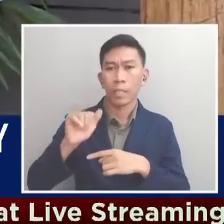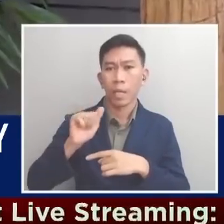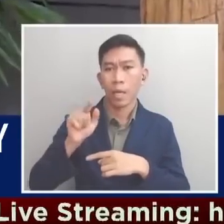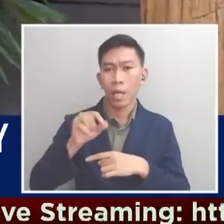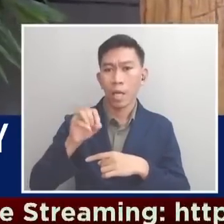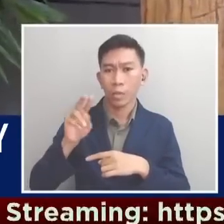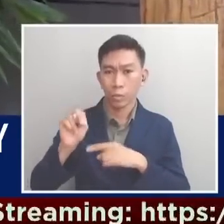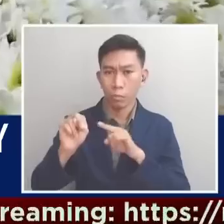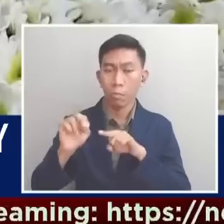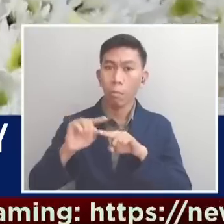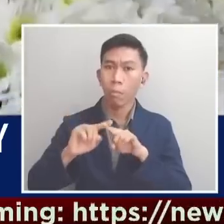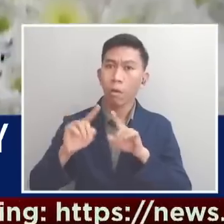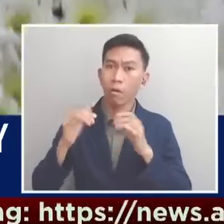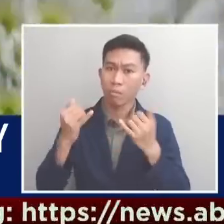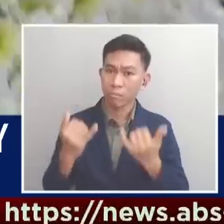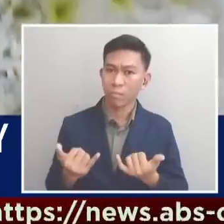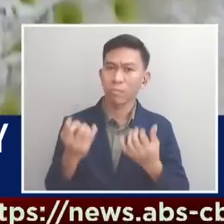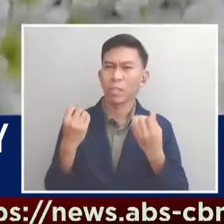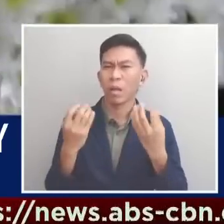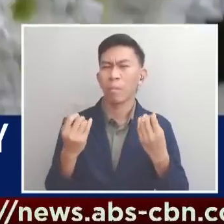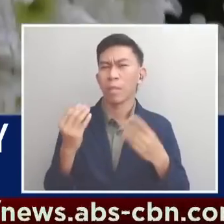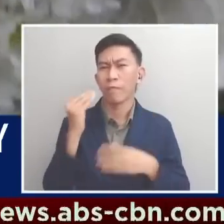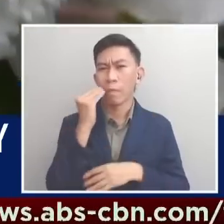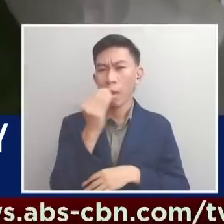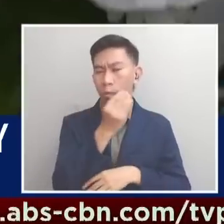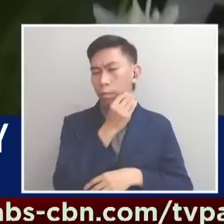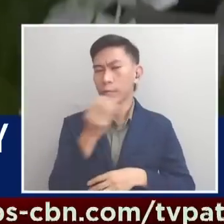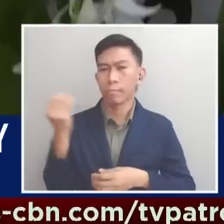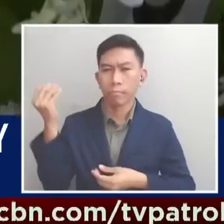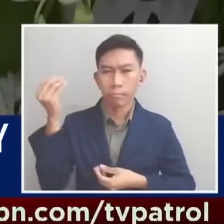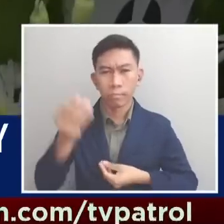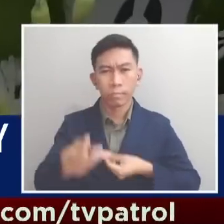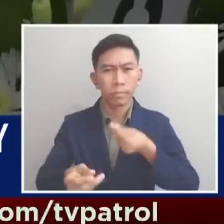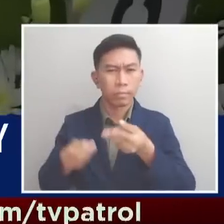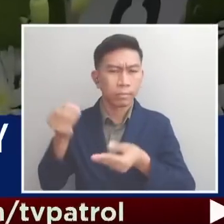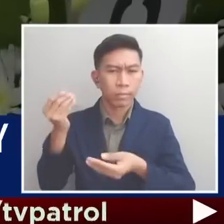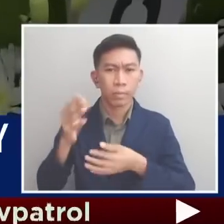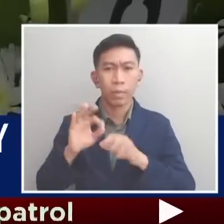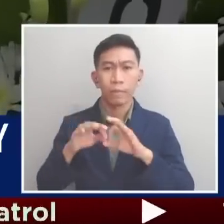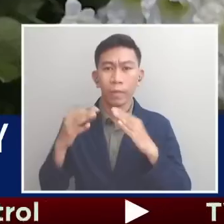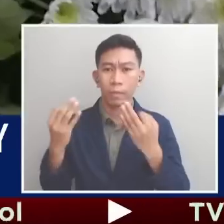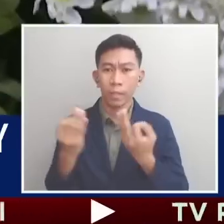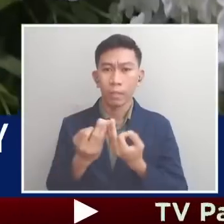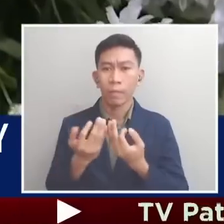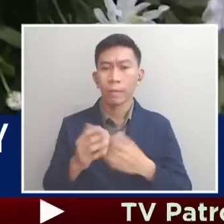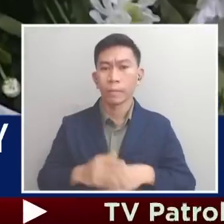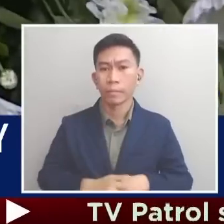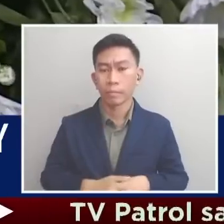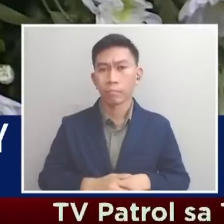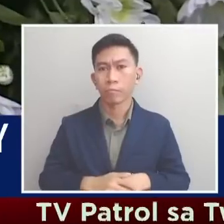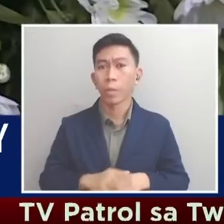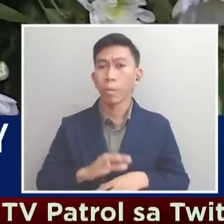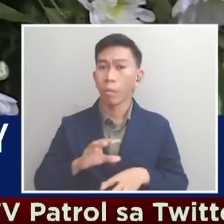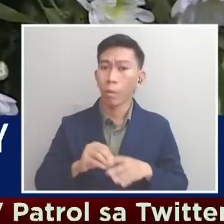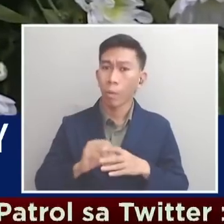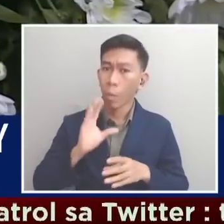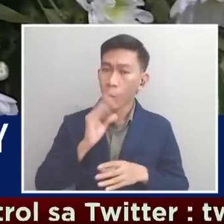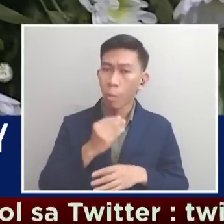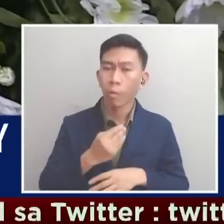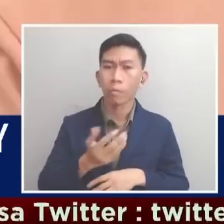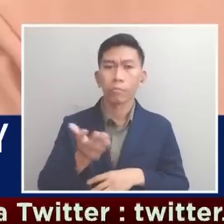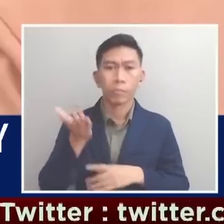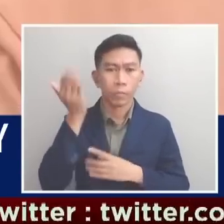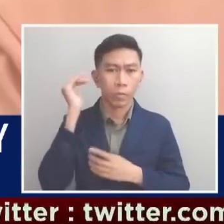pakikiramay sa kanyang pamilya. Kabilang sa mga una nagpadala ng bulaklak, sina dating Pangulong Duterte at dating Vice President Leni